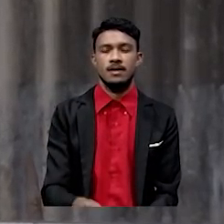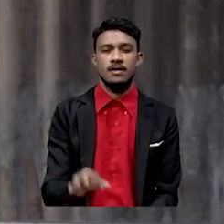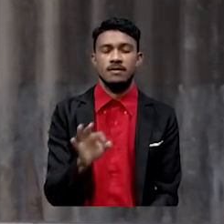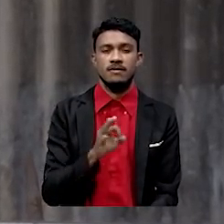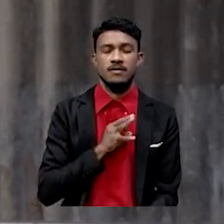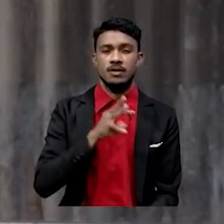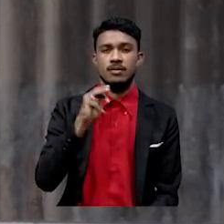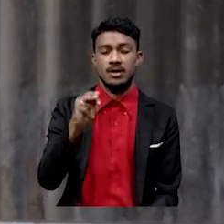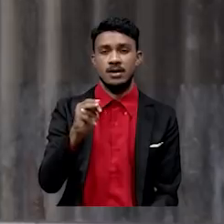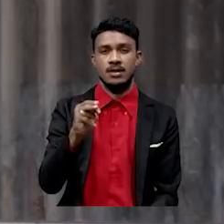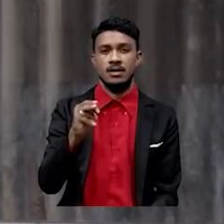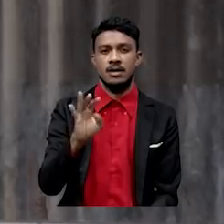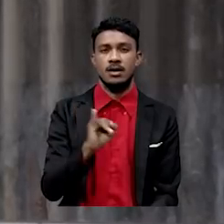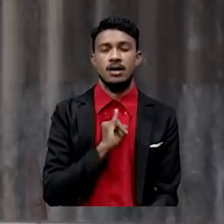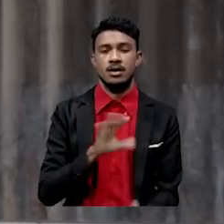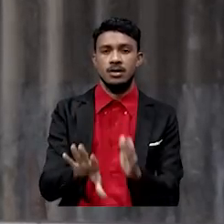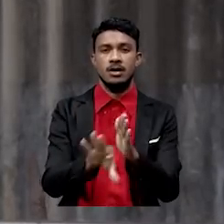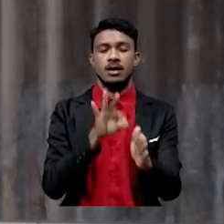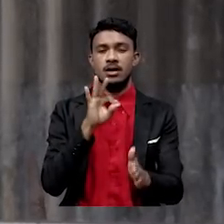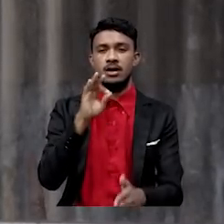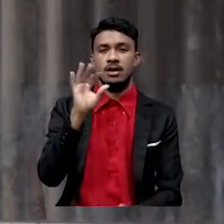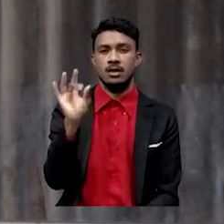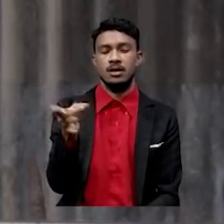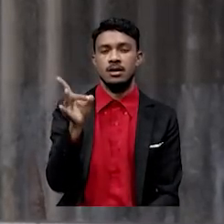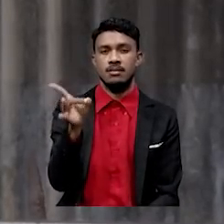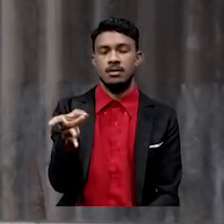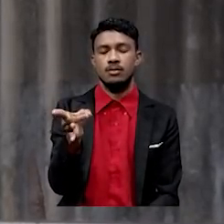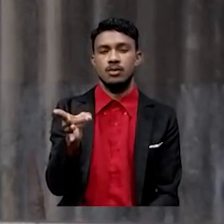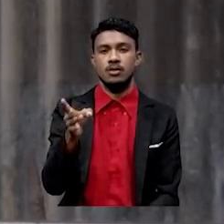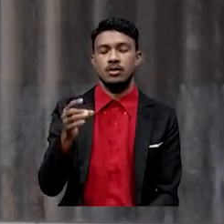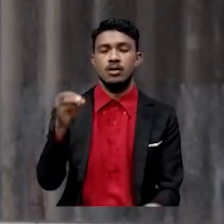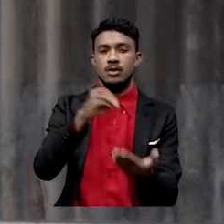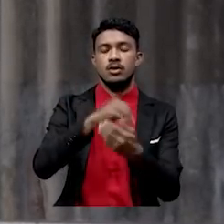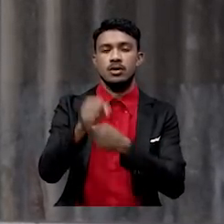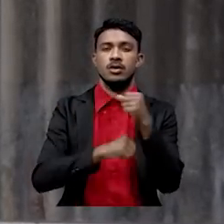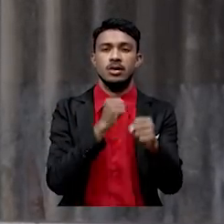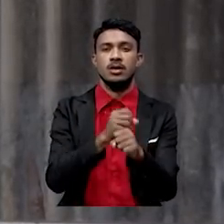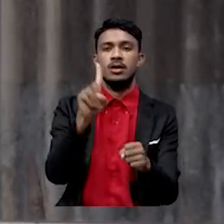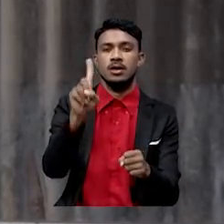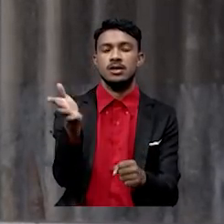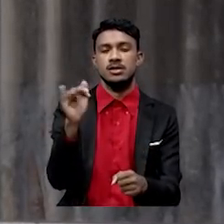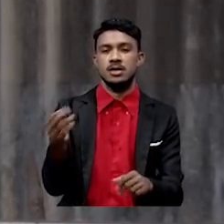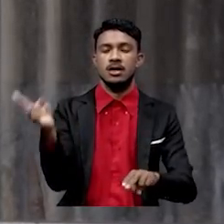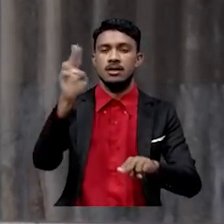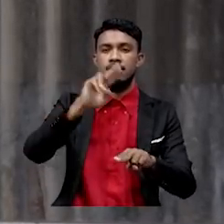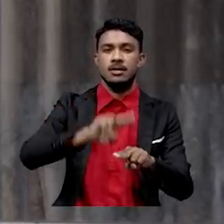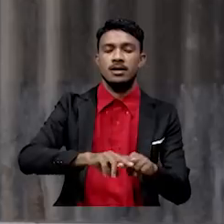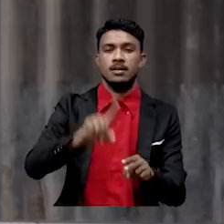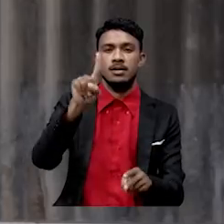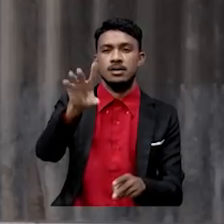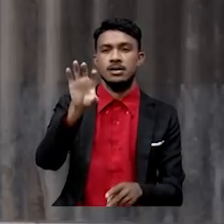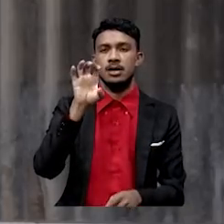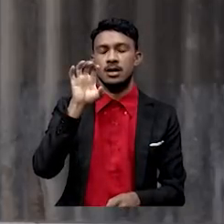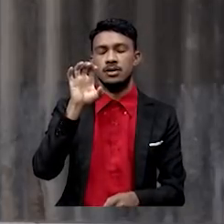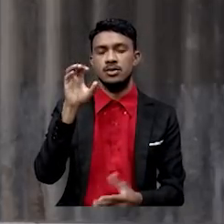ane, aku tahun 80. 80, to tinang ide sih ramen tepat 100.